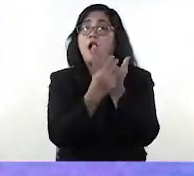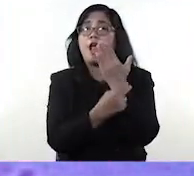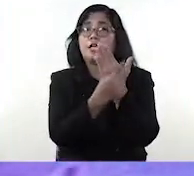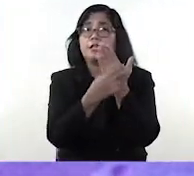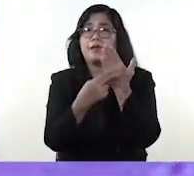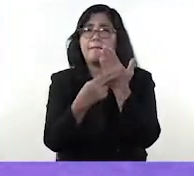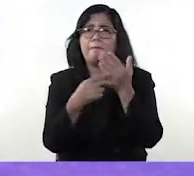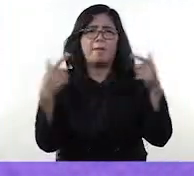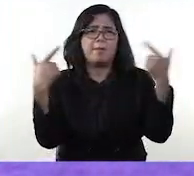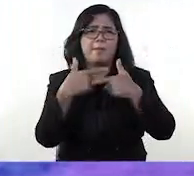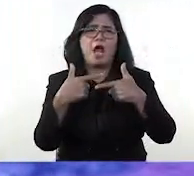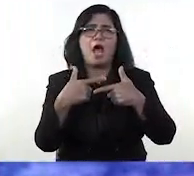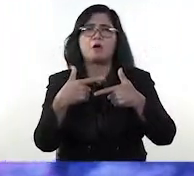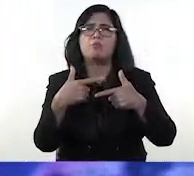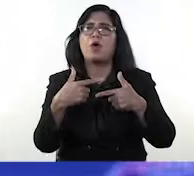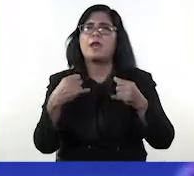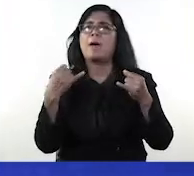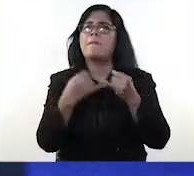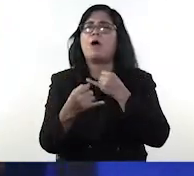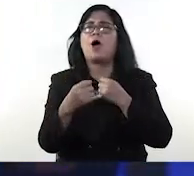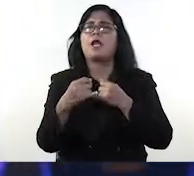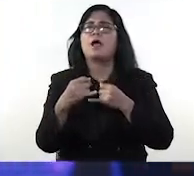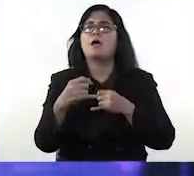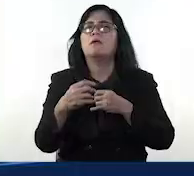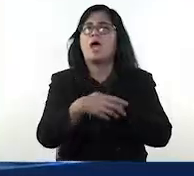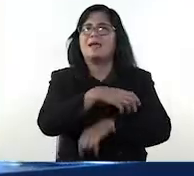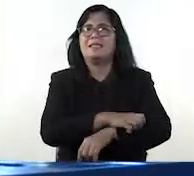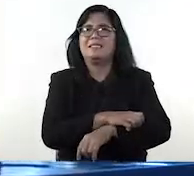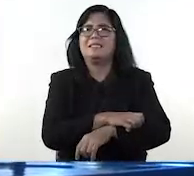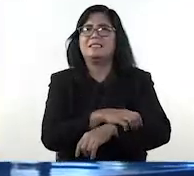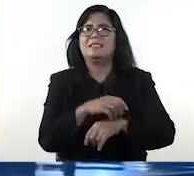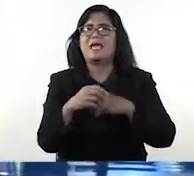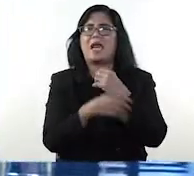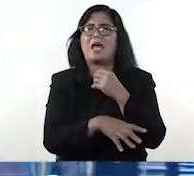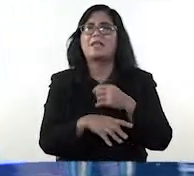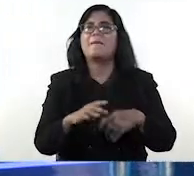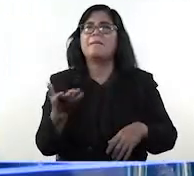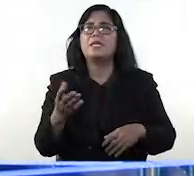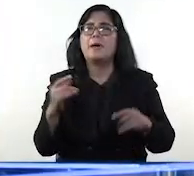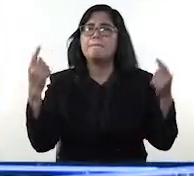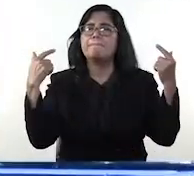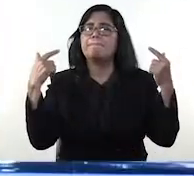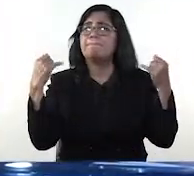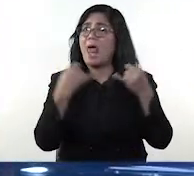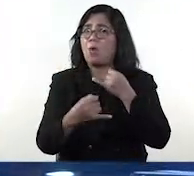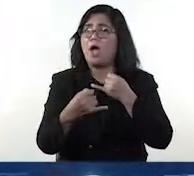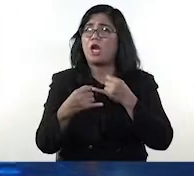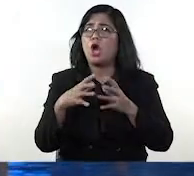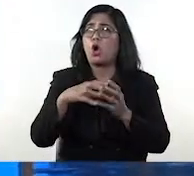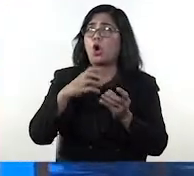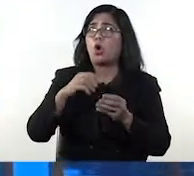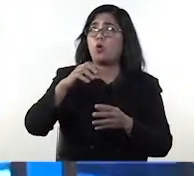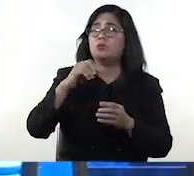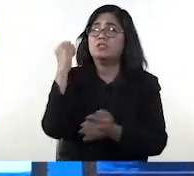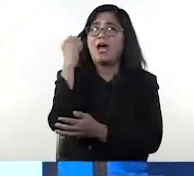kenal kita bilang Peperangan Kita bukan melawan dan daging tapi rawan Roro Jati udara Hai manusianya harus